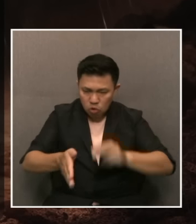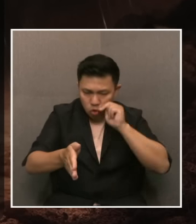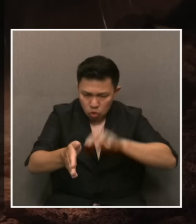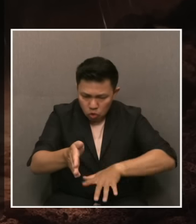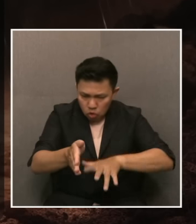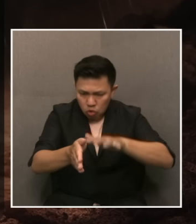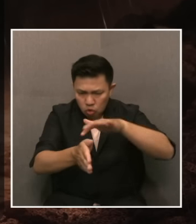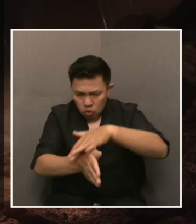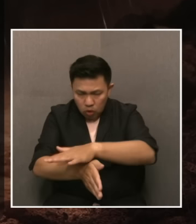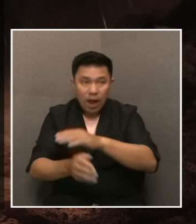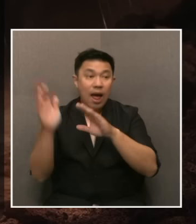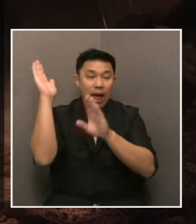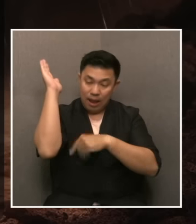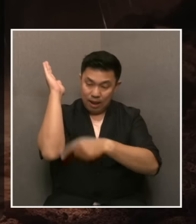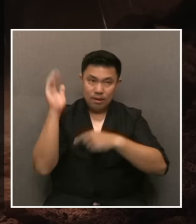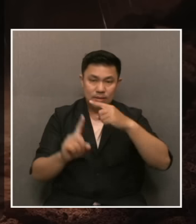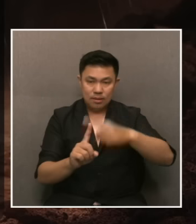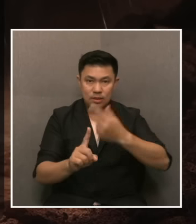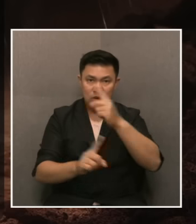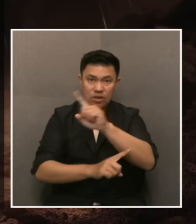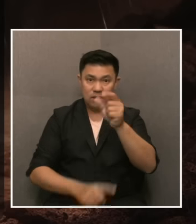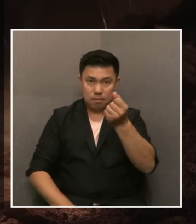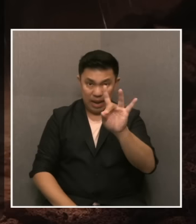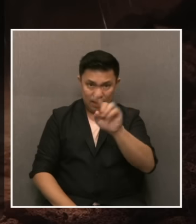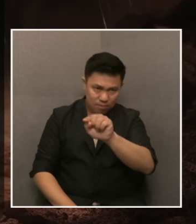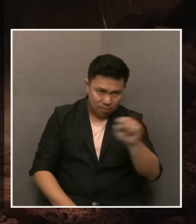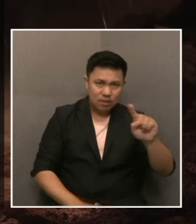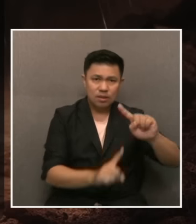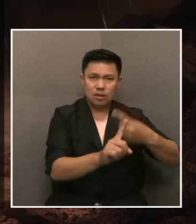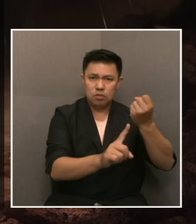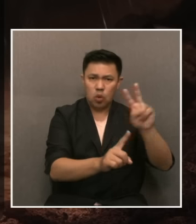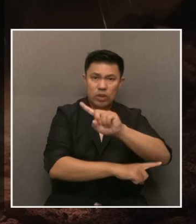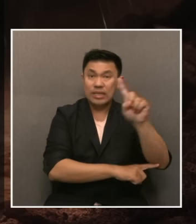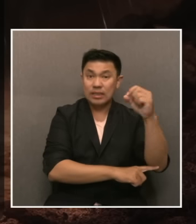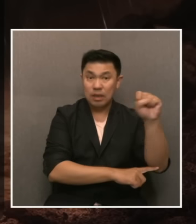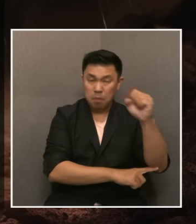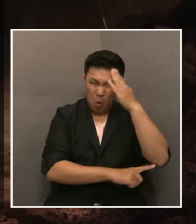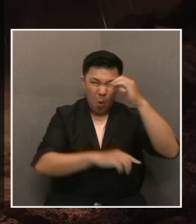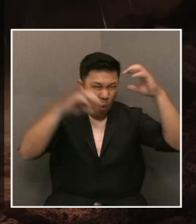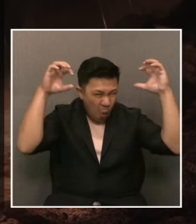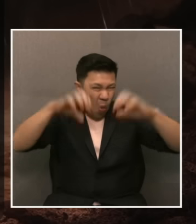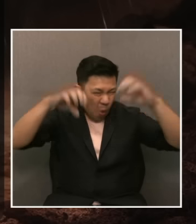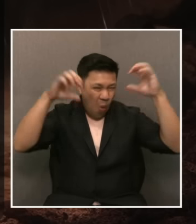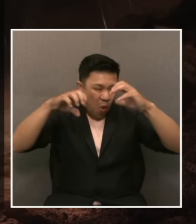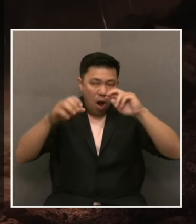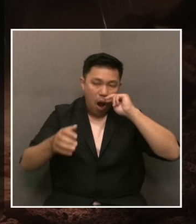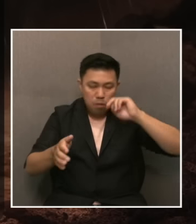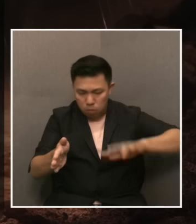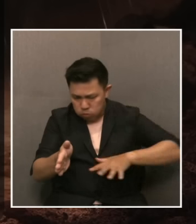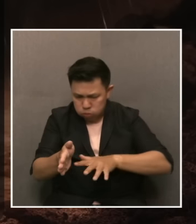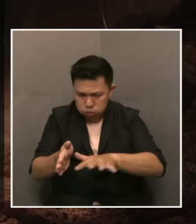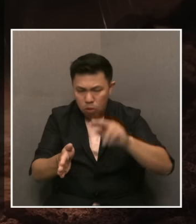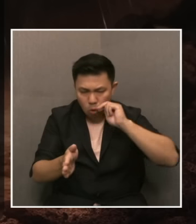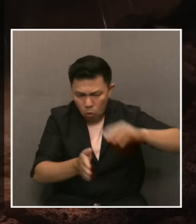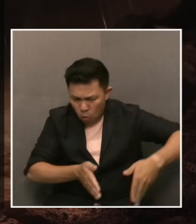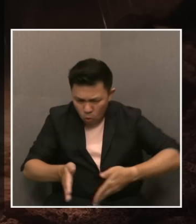28 พฤศจิกายน ถึง 10,000 วาคมจากปริมาณฝนตกหนัก ส่งผลให้ระดับน้ำในแ่น้ำ และครอง